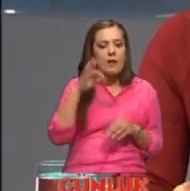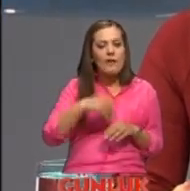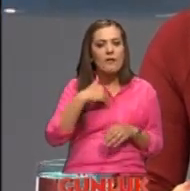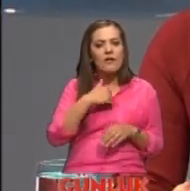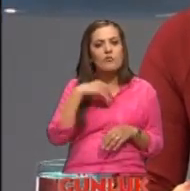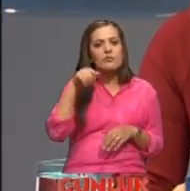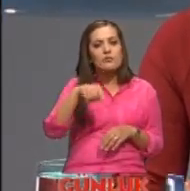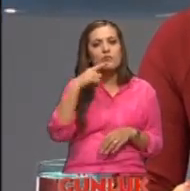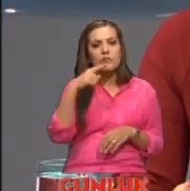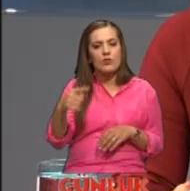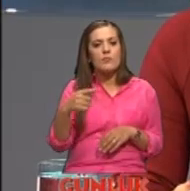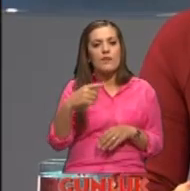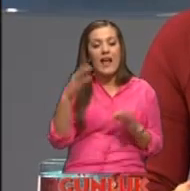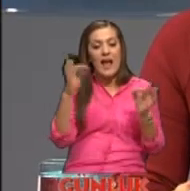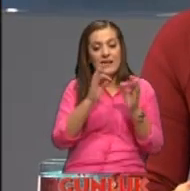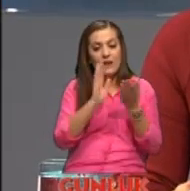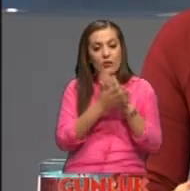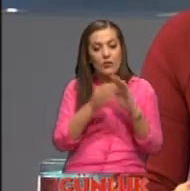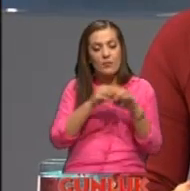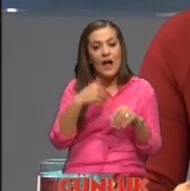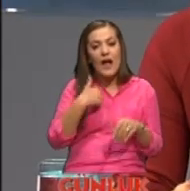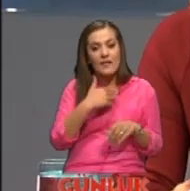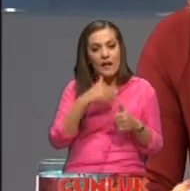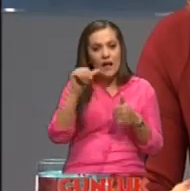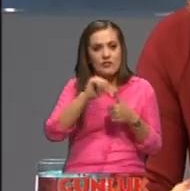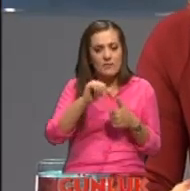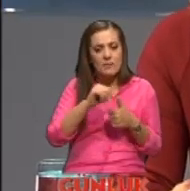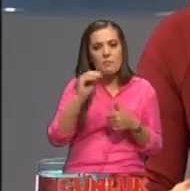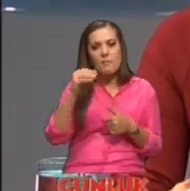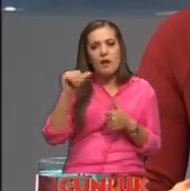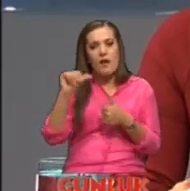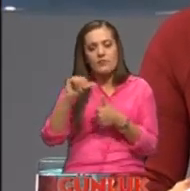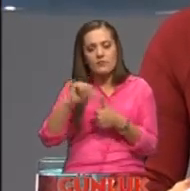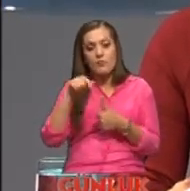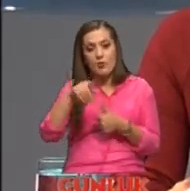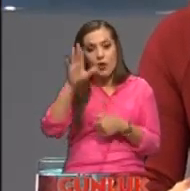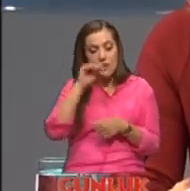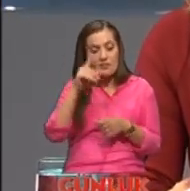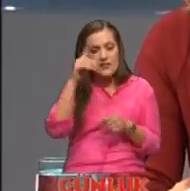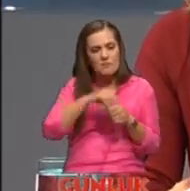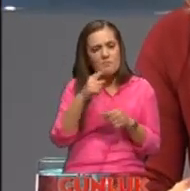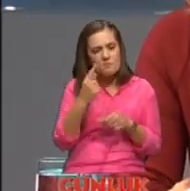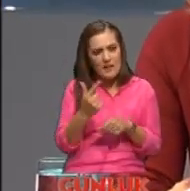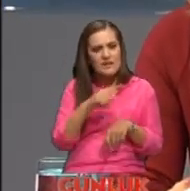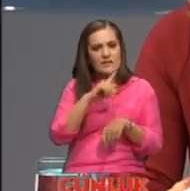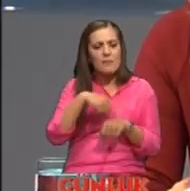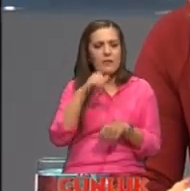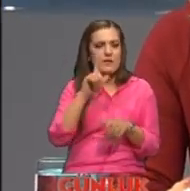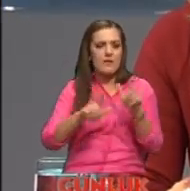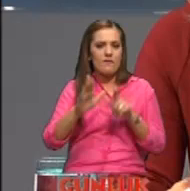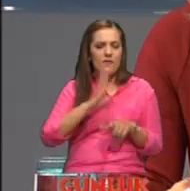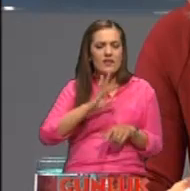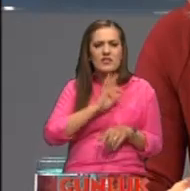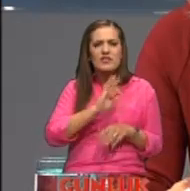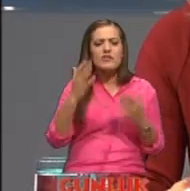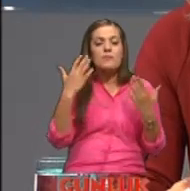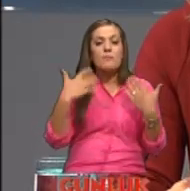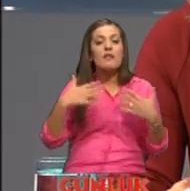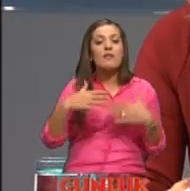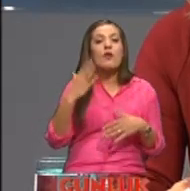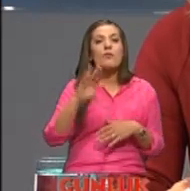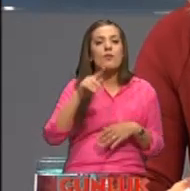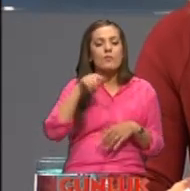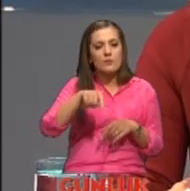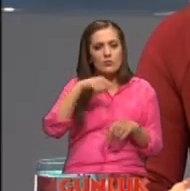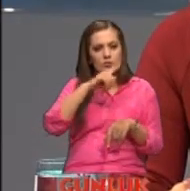annelere şunu diyorum. Erken dönemde anne de acemi, bebek de acemi. Bunu öğrenmesi için biraz zamana ihtiyacı var. Hiç panik olmadan,